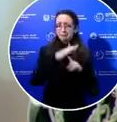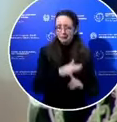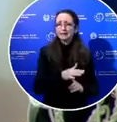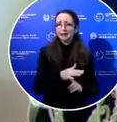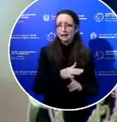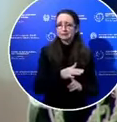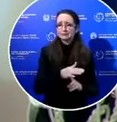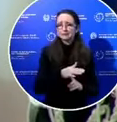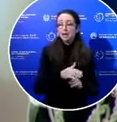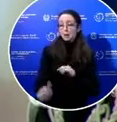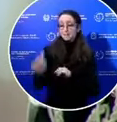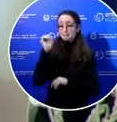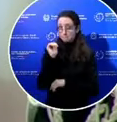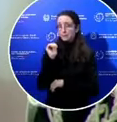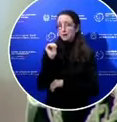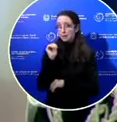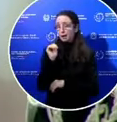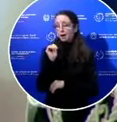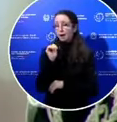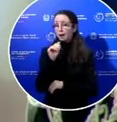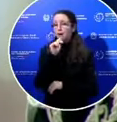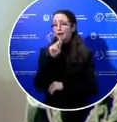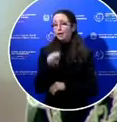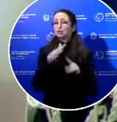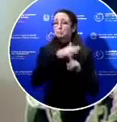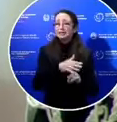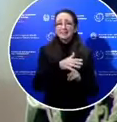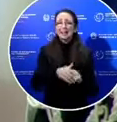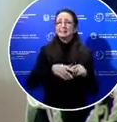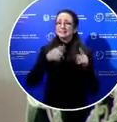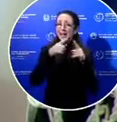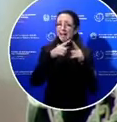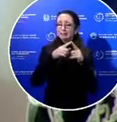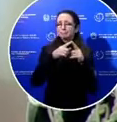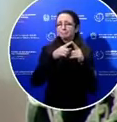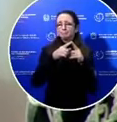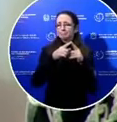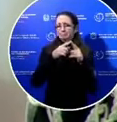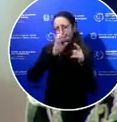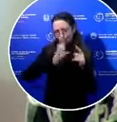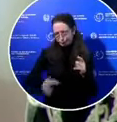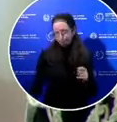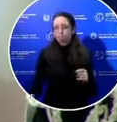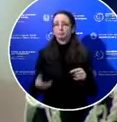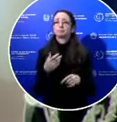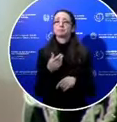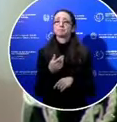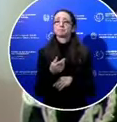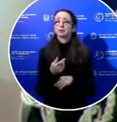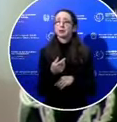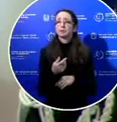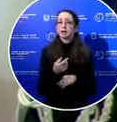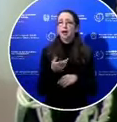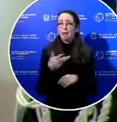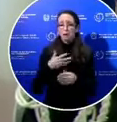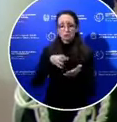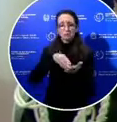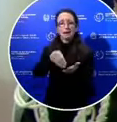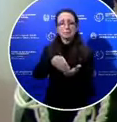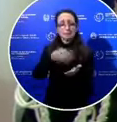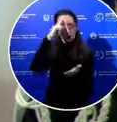è stato esposto prima sono dipendenze di vario tipo. Ancora abbiamo, e così la denominazione di legge ci vuole, abbiamo un dipartimento che è improntato